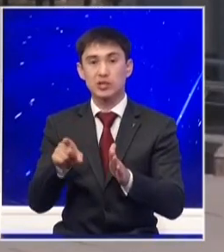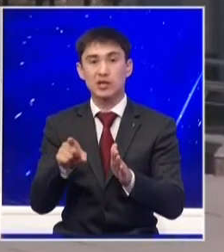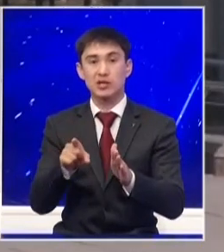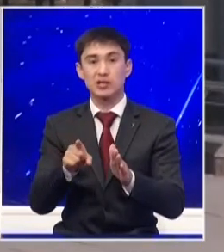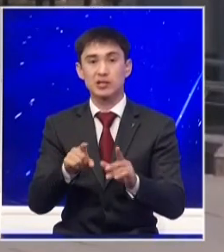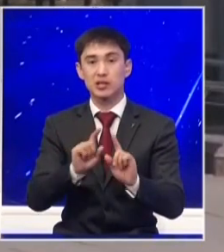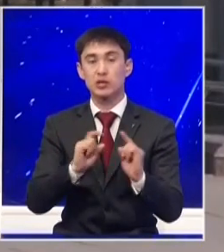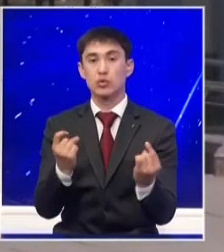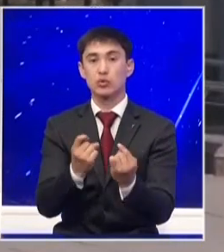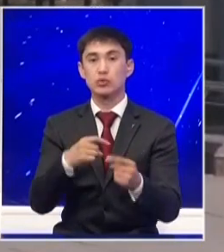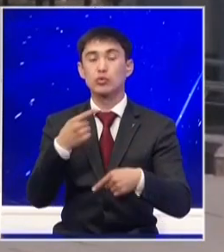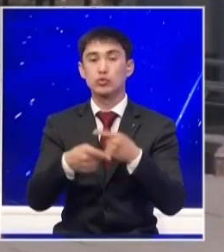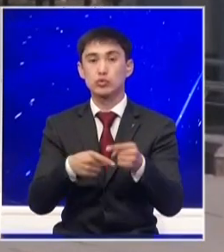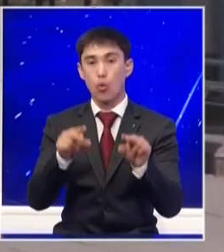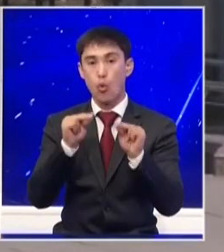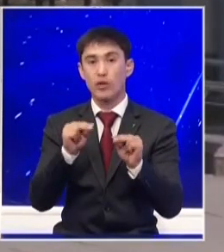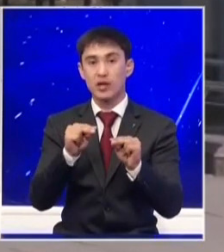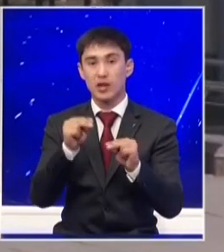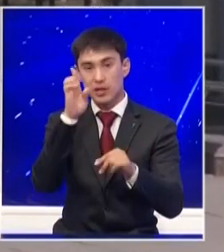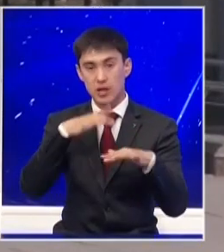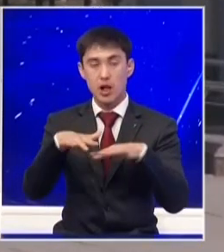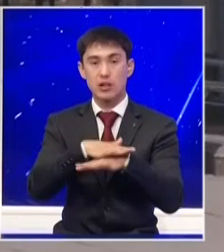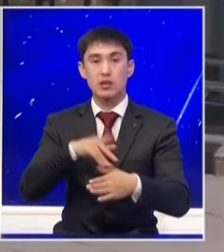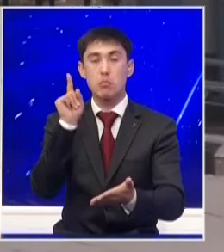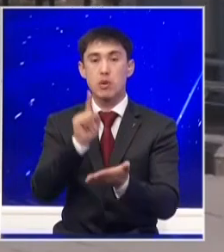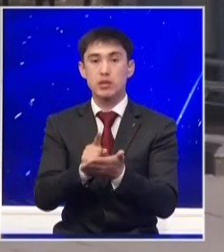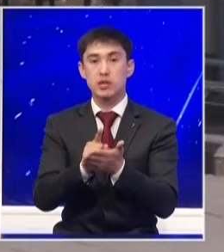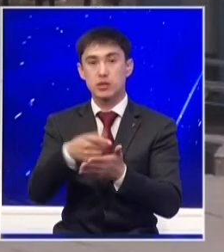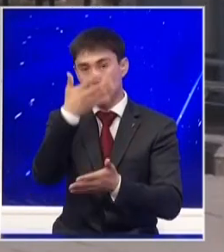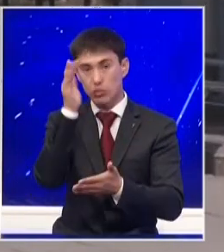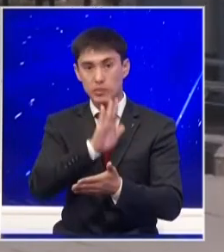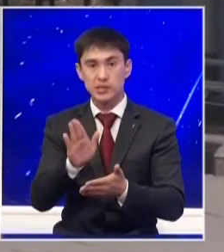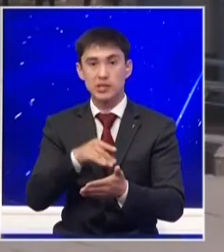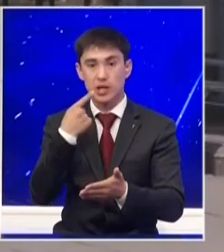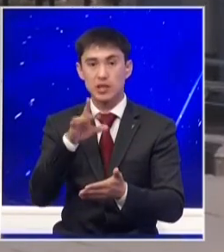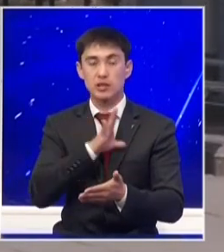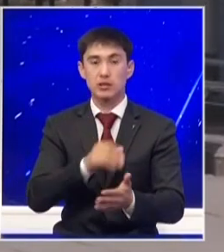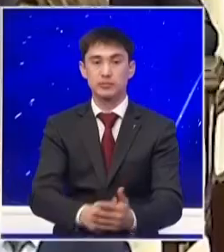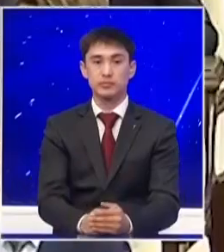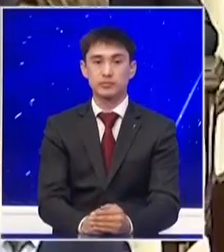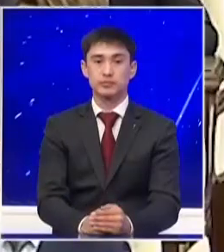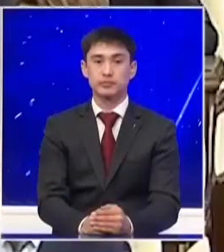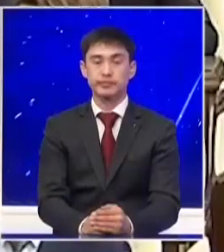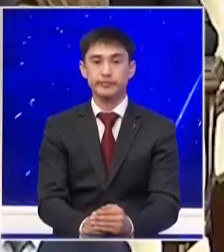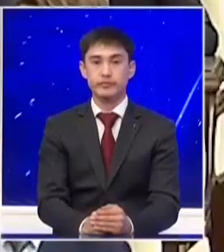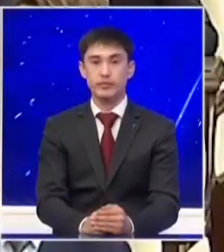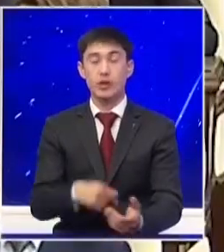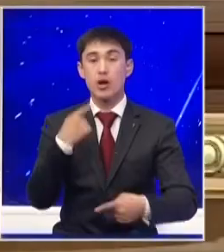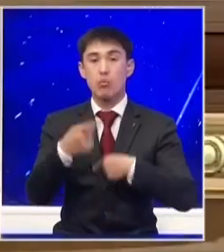креслоға жайғасқаннан соң уәделерін, ел алдындағы міндеттерін ұмытпаса дегені сыңайлы.